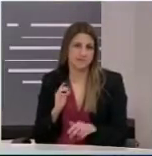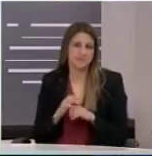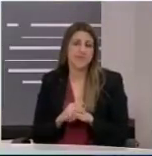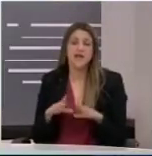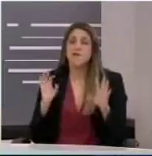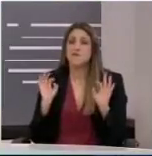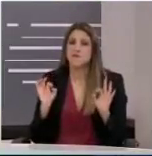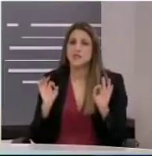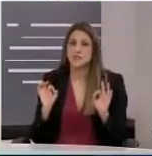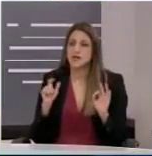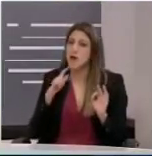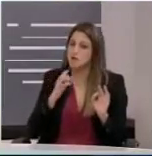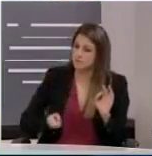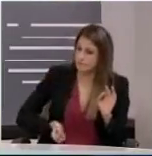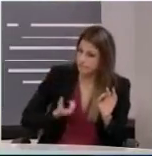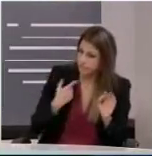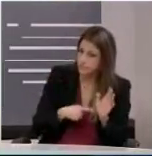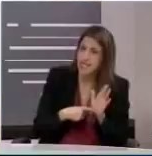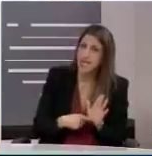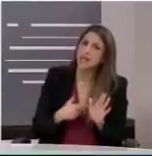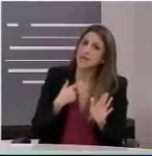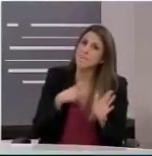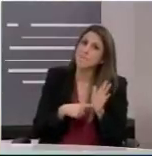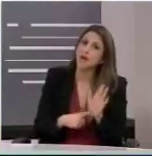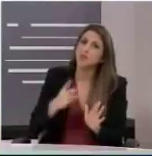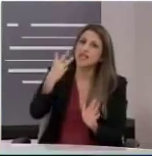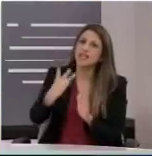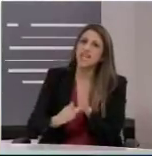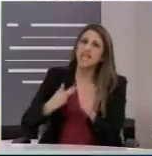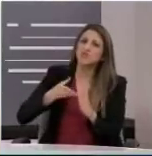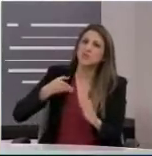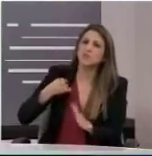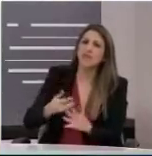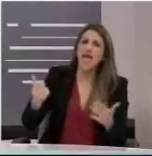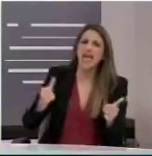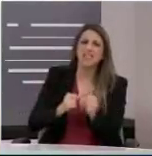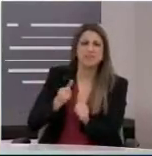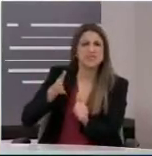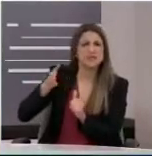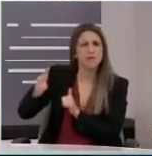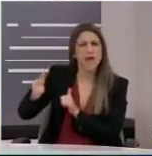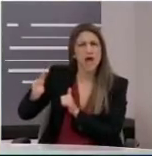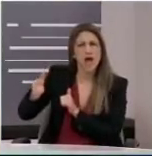Και βεβαίως αυτό εκφράστηκε τόσο με την δική μου παρουσία 3 φορές σε λιγότερο από 6 μήνες στην Τουρκία,